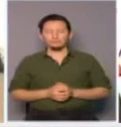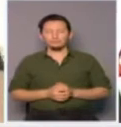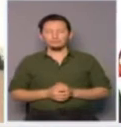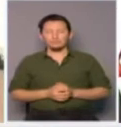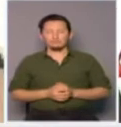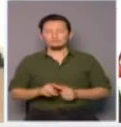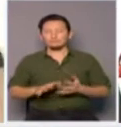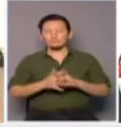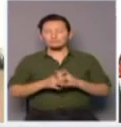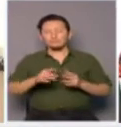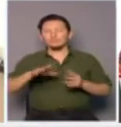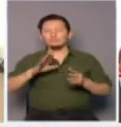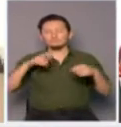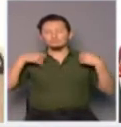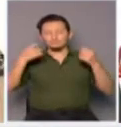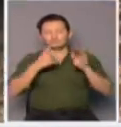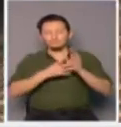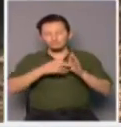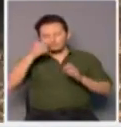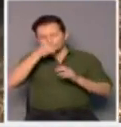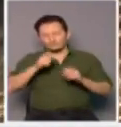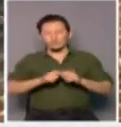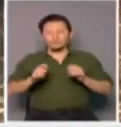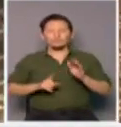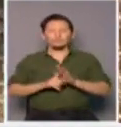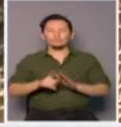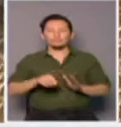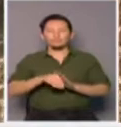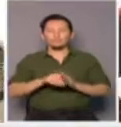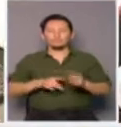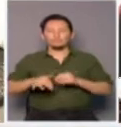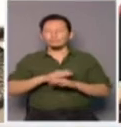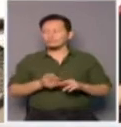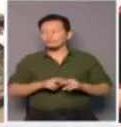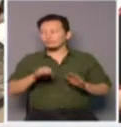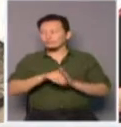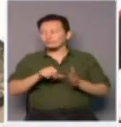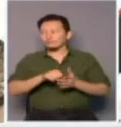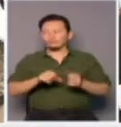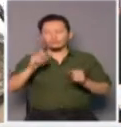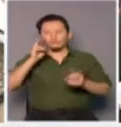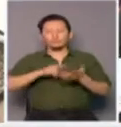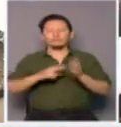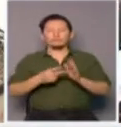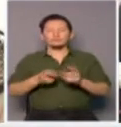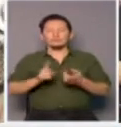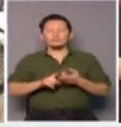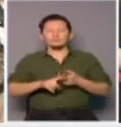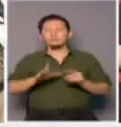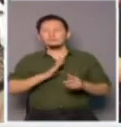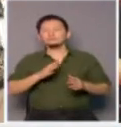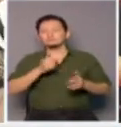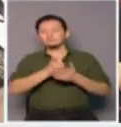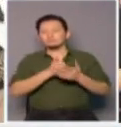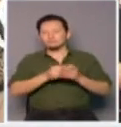В этом году исполняется 90 лет со дня образования нашего района. В связи с этим мы открываем новую парикмахерскую и выражаем благодарность